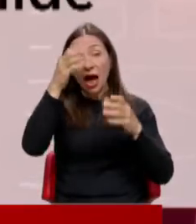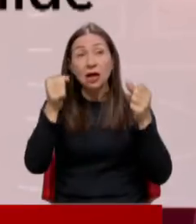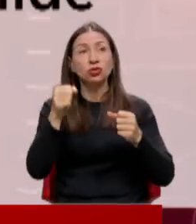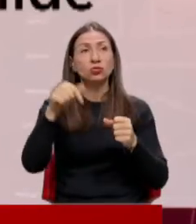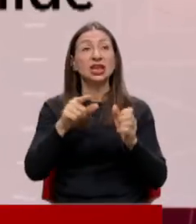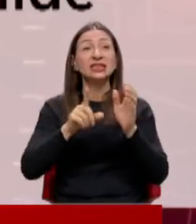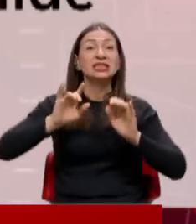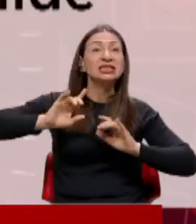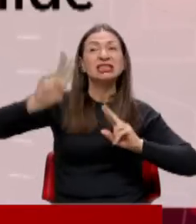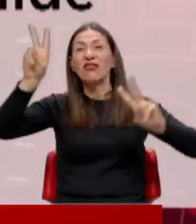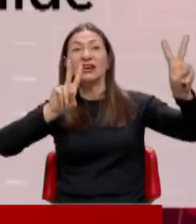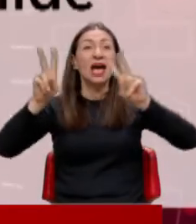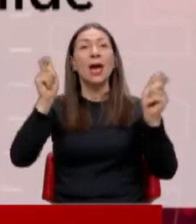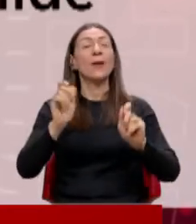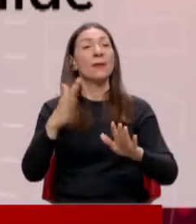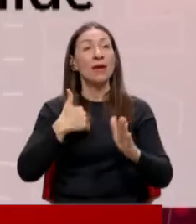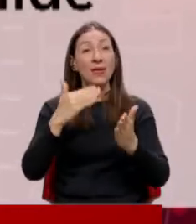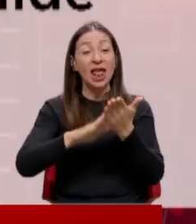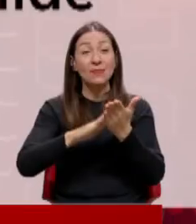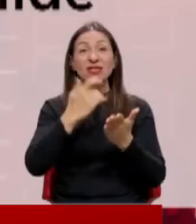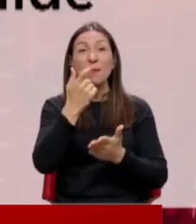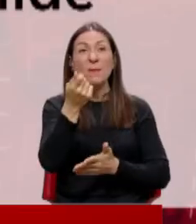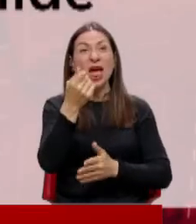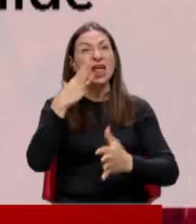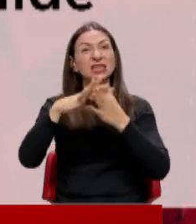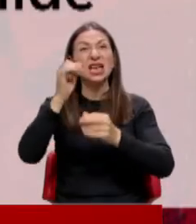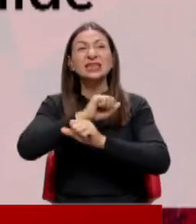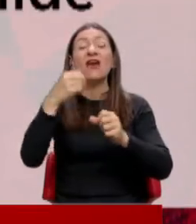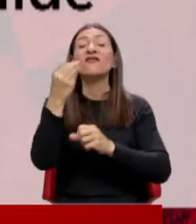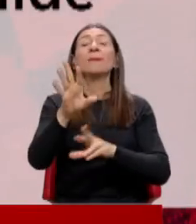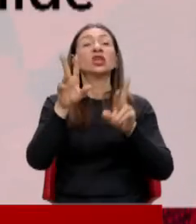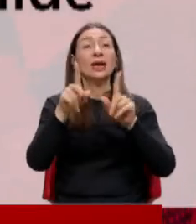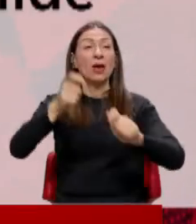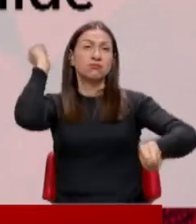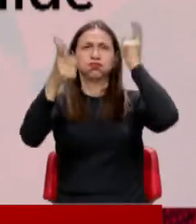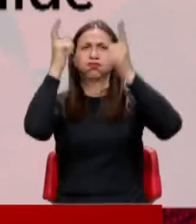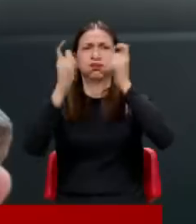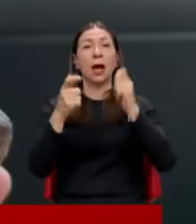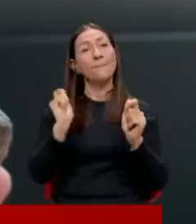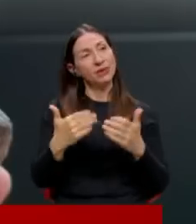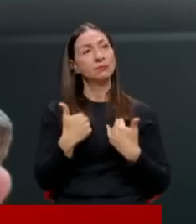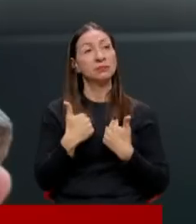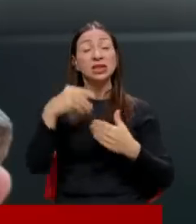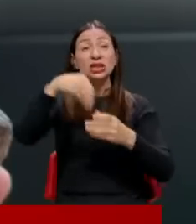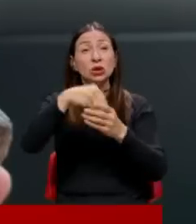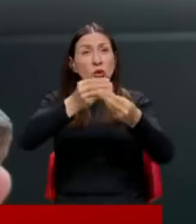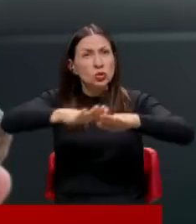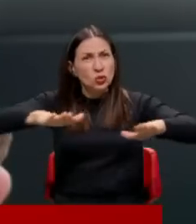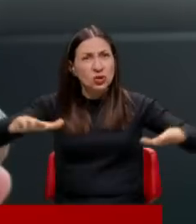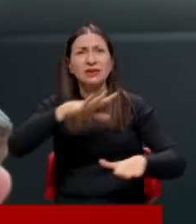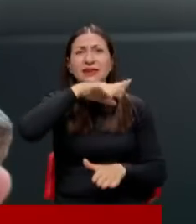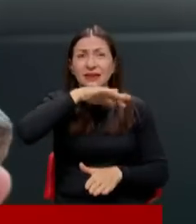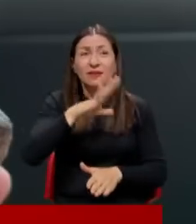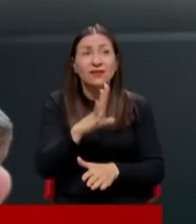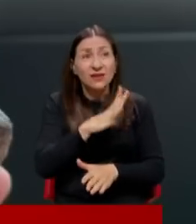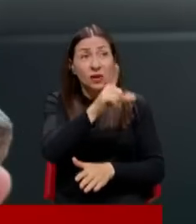Burada zafer işareti yapamazlar. Elimdeki demir paraları insanlara zarar vermeyecek şekilde fırlattım. Aralarında çocukların,